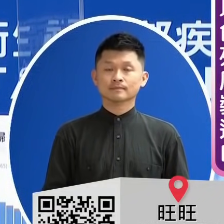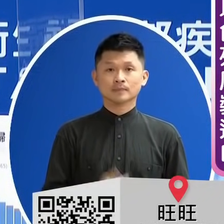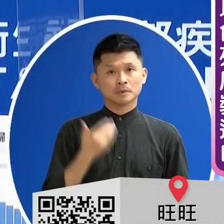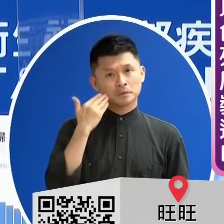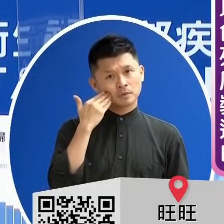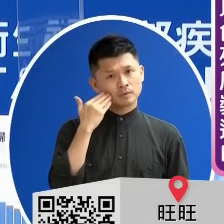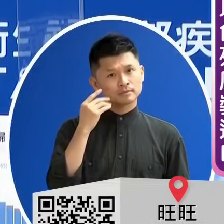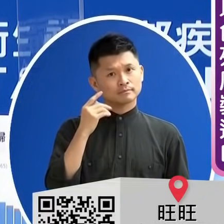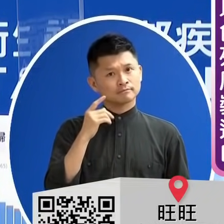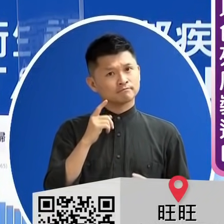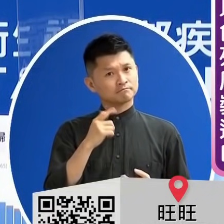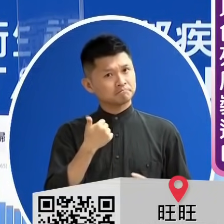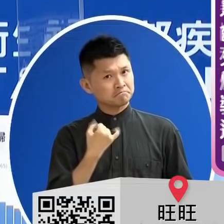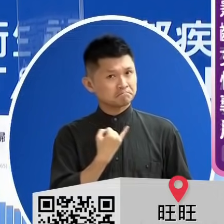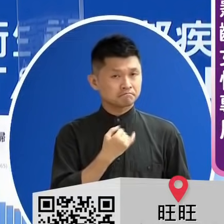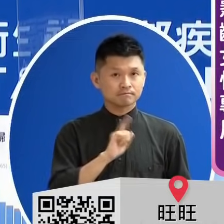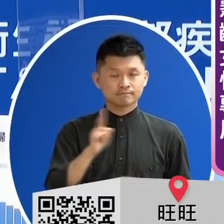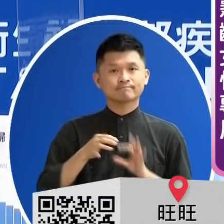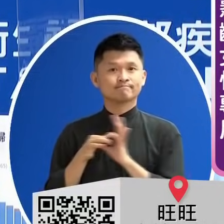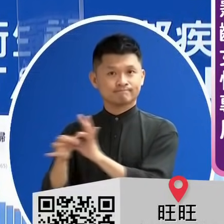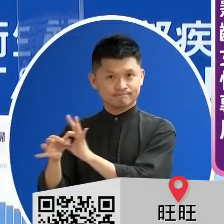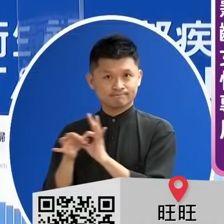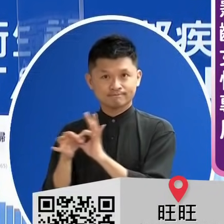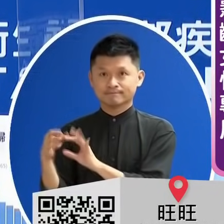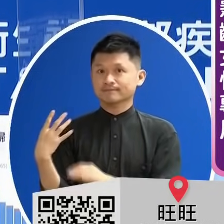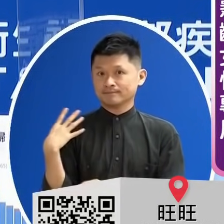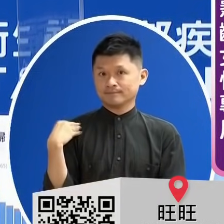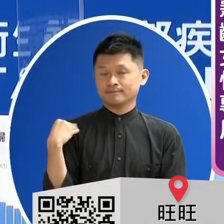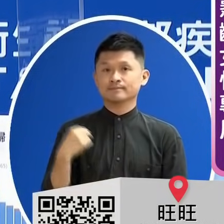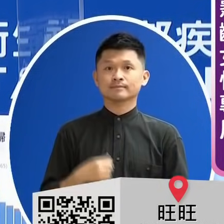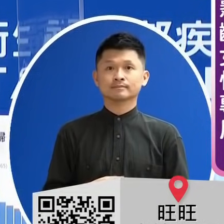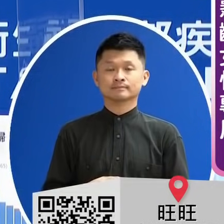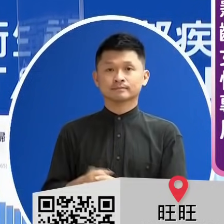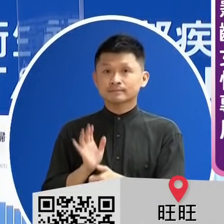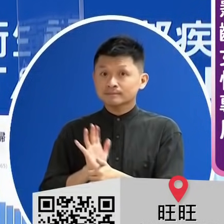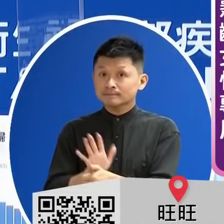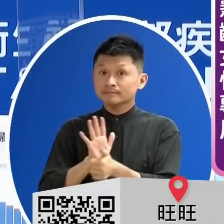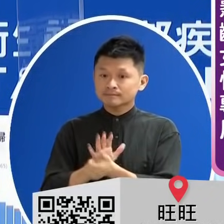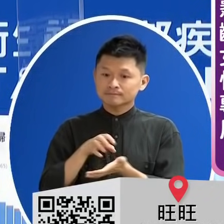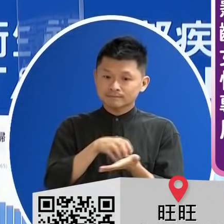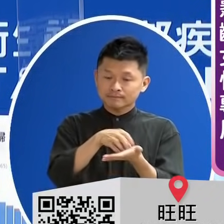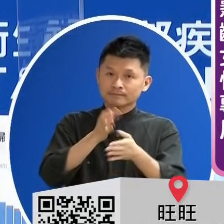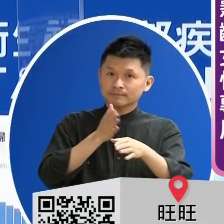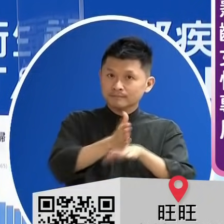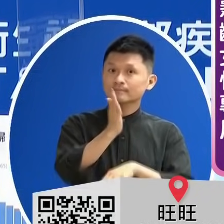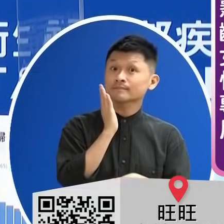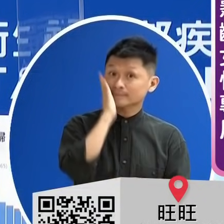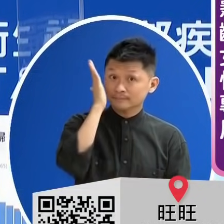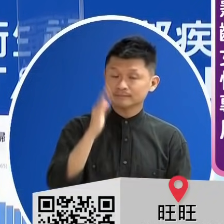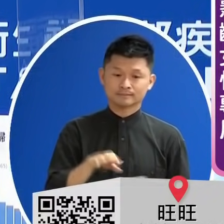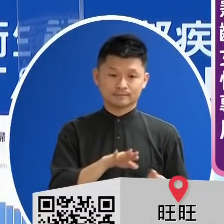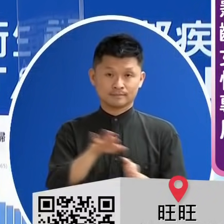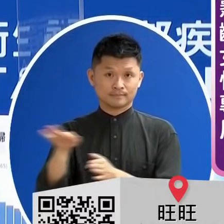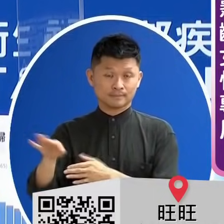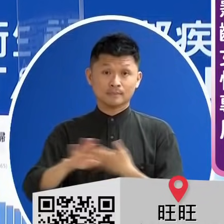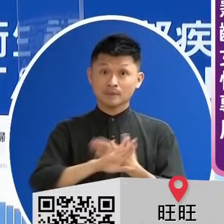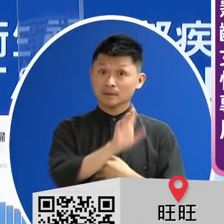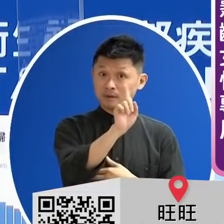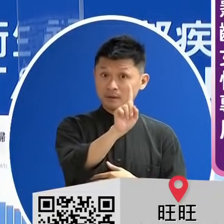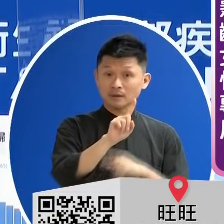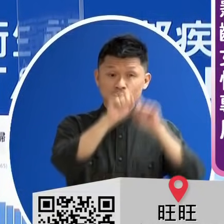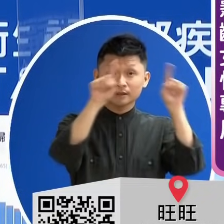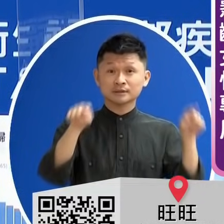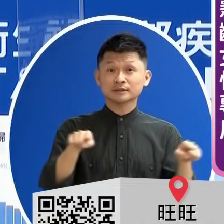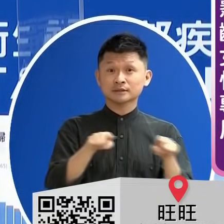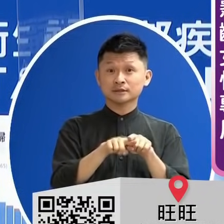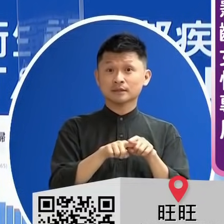况，我们会保持这样联系，好，来协助这件事情，让它能够顺利。然后第二个，另外刚才讲说张亚